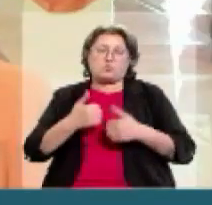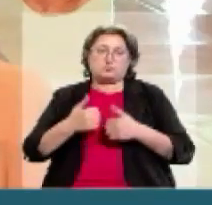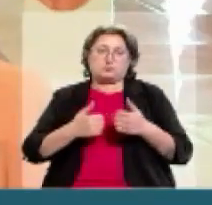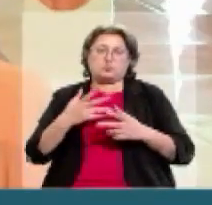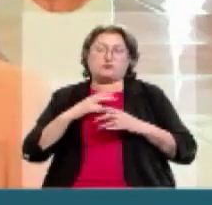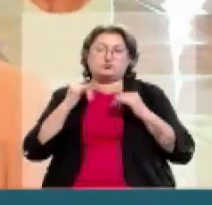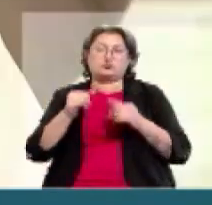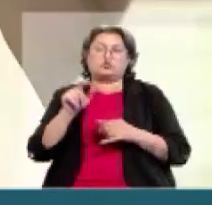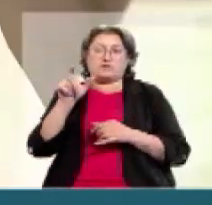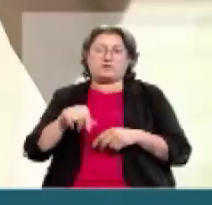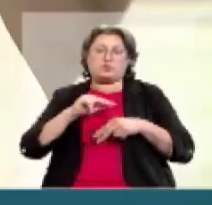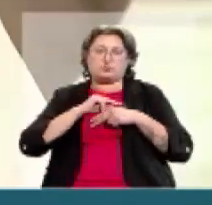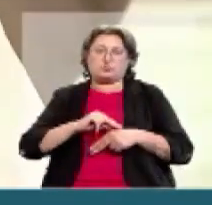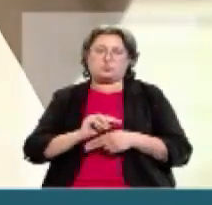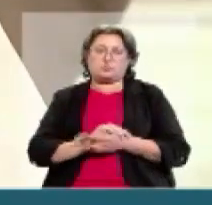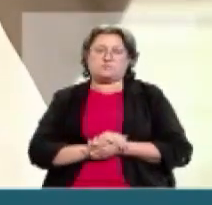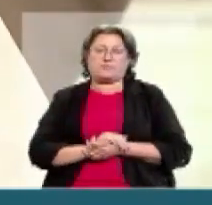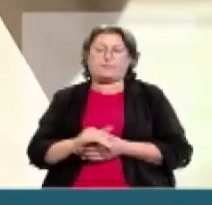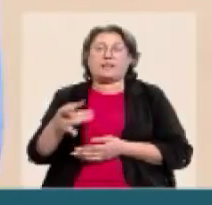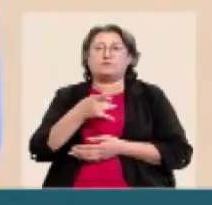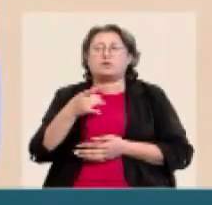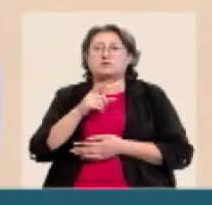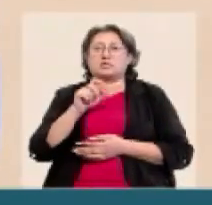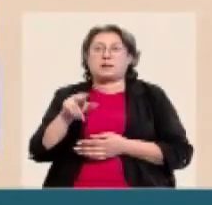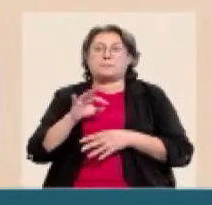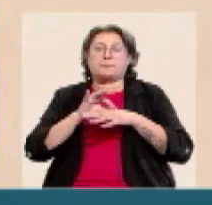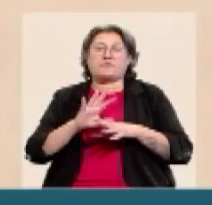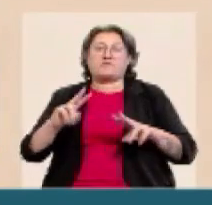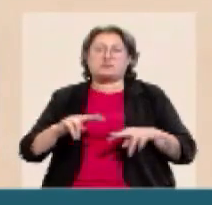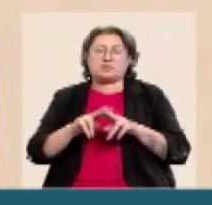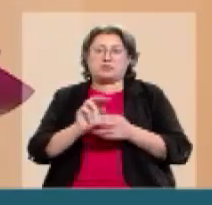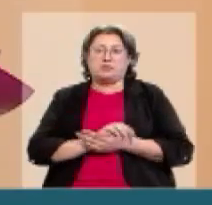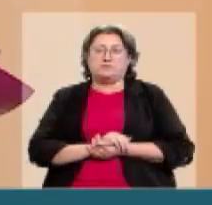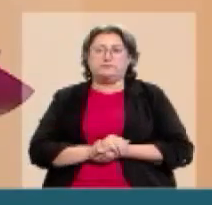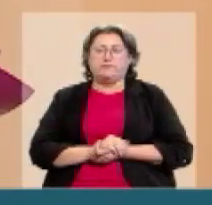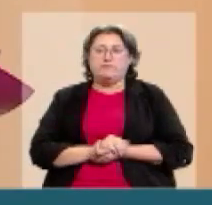Ұрпақтар сабақтастығын сақтау, еңбек адамын құрметтеу. Республикалық кезең